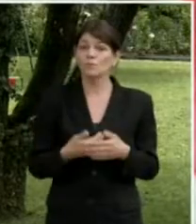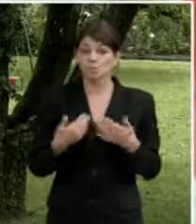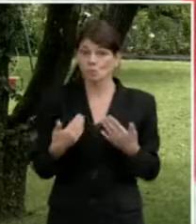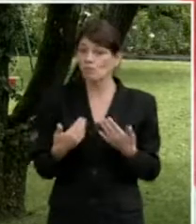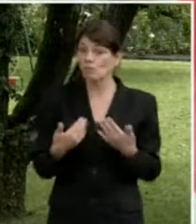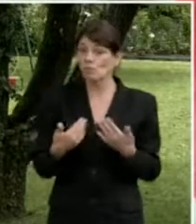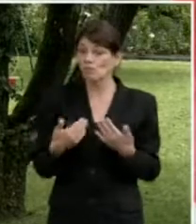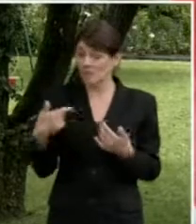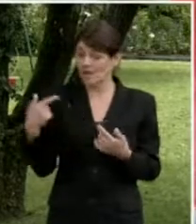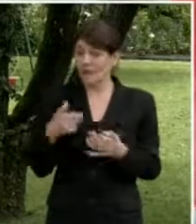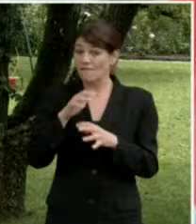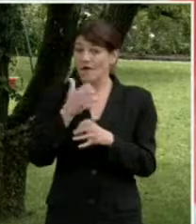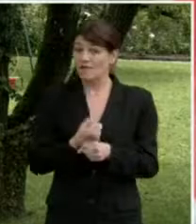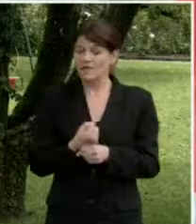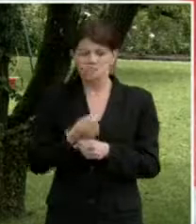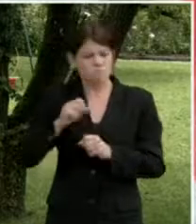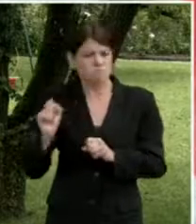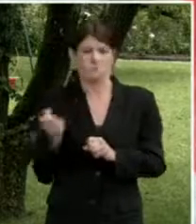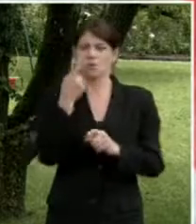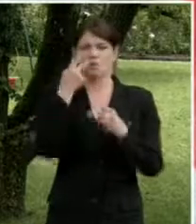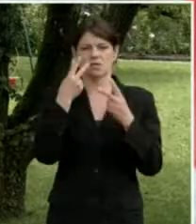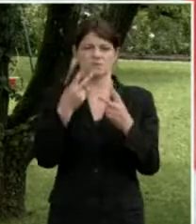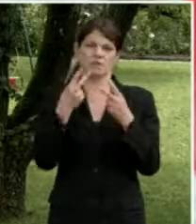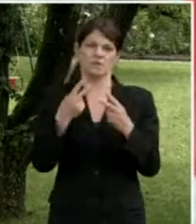ist sie von spezieller Bedeutung.